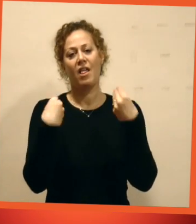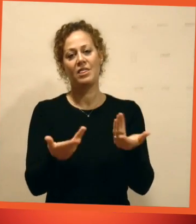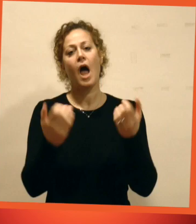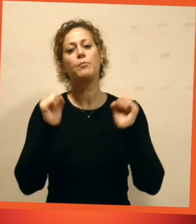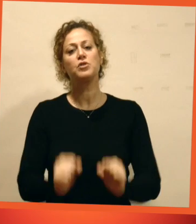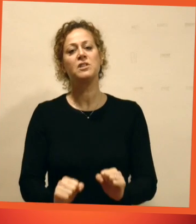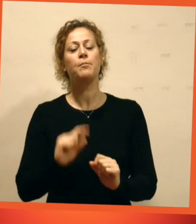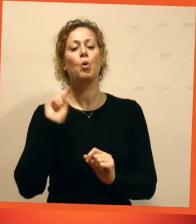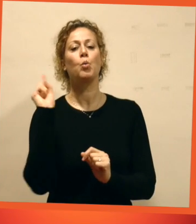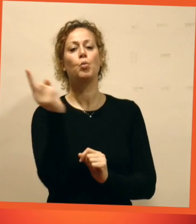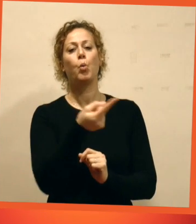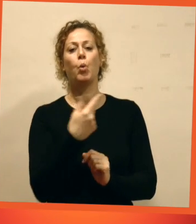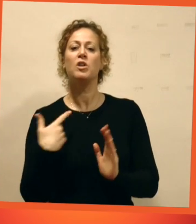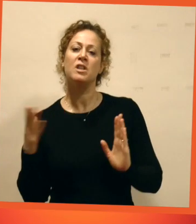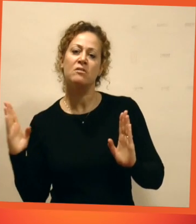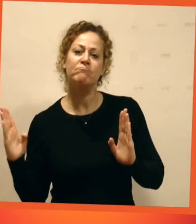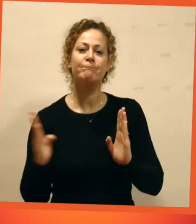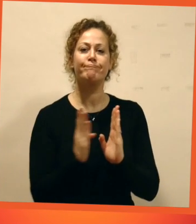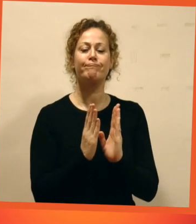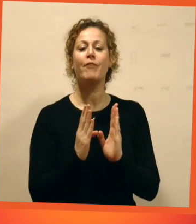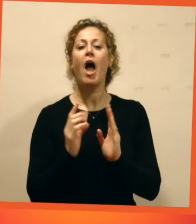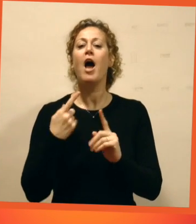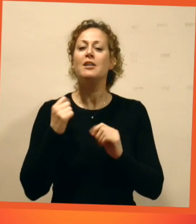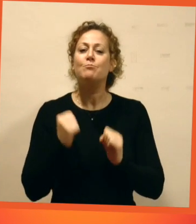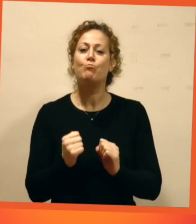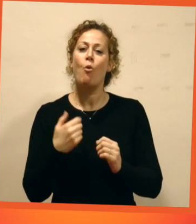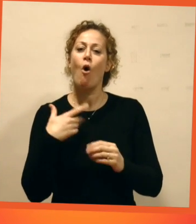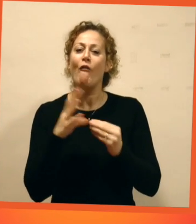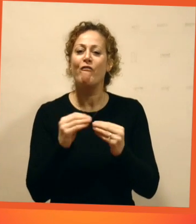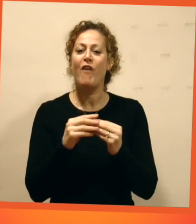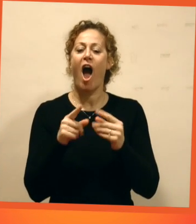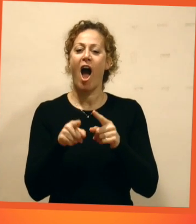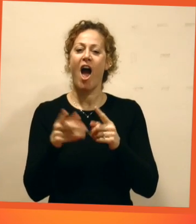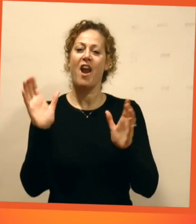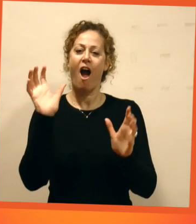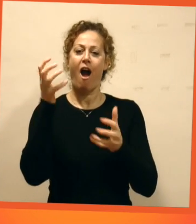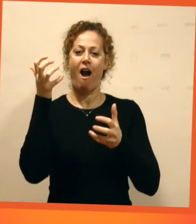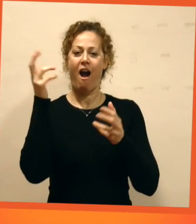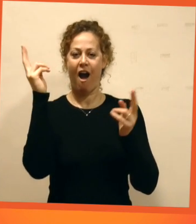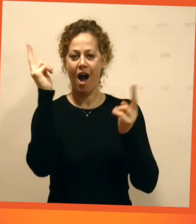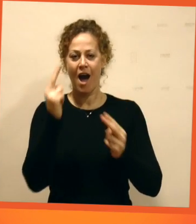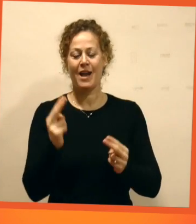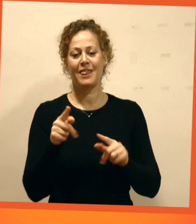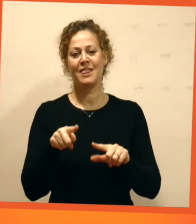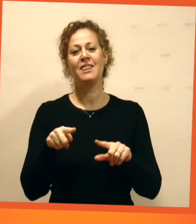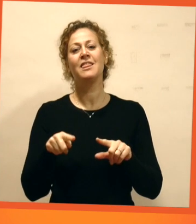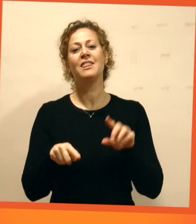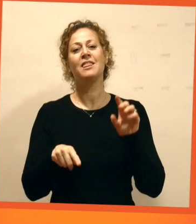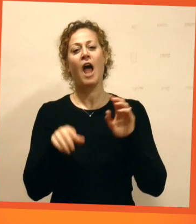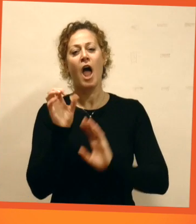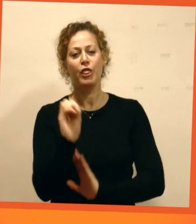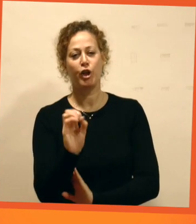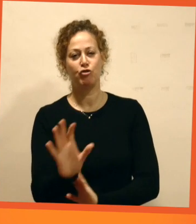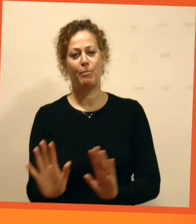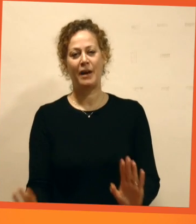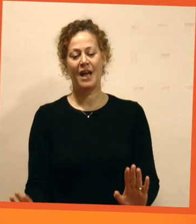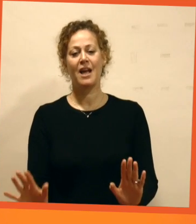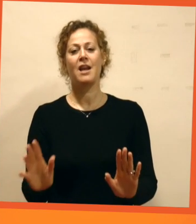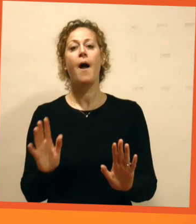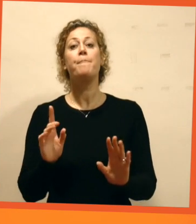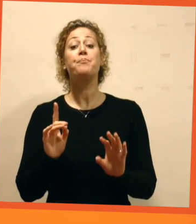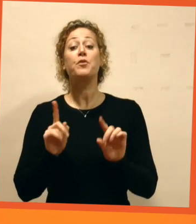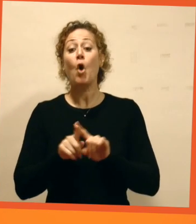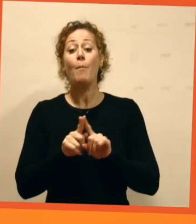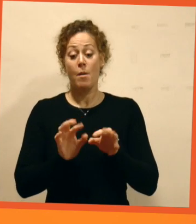questa quest'arte, a questa disciplina, e cerchiamo di fargli fare tutto quello che possono fare superando se